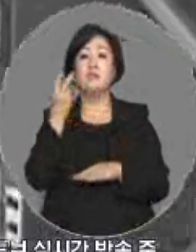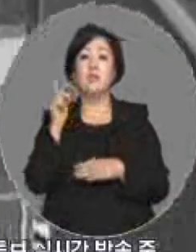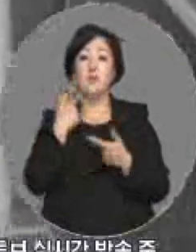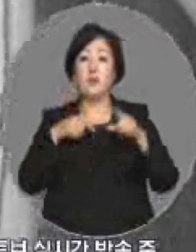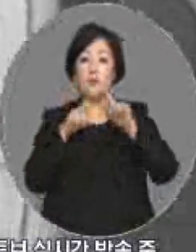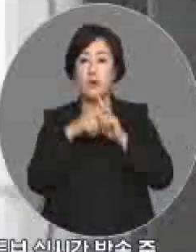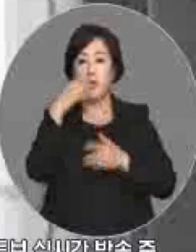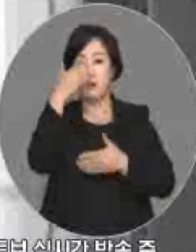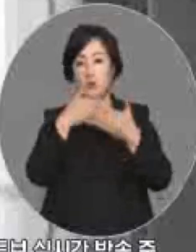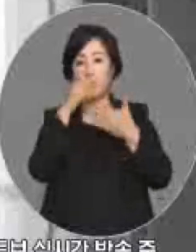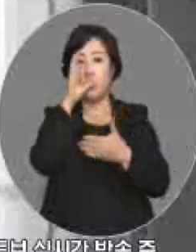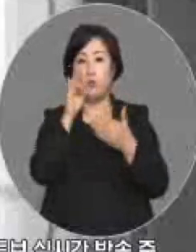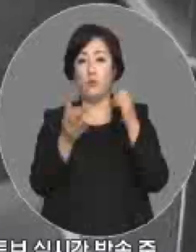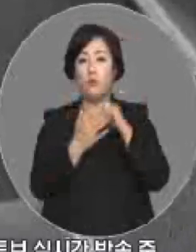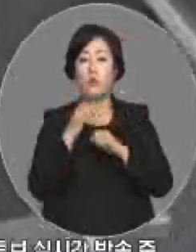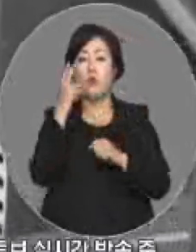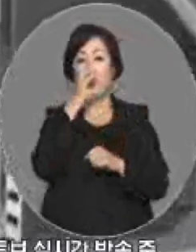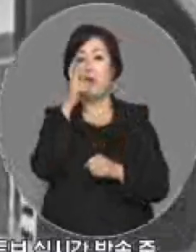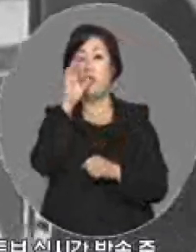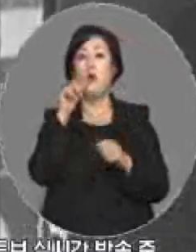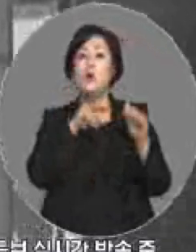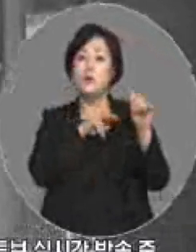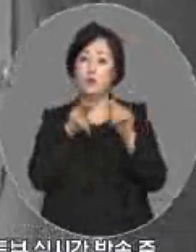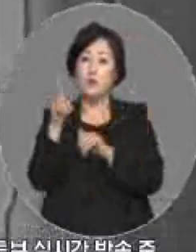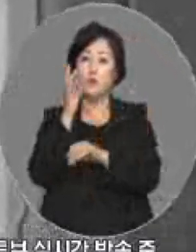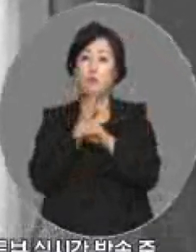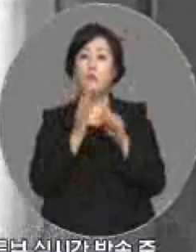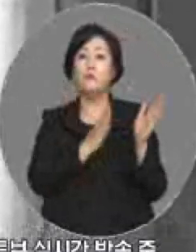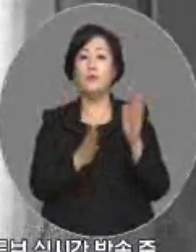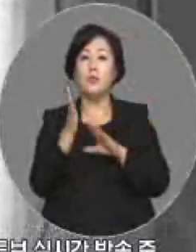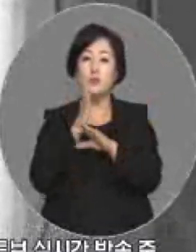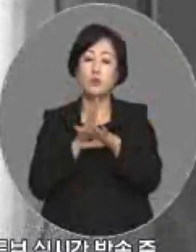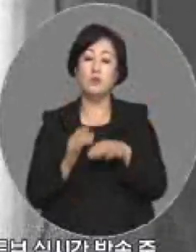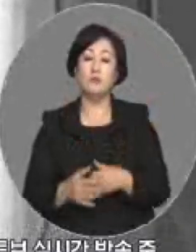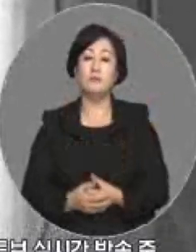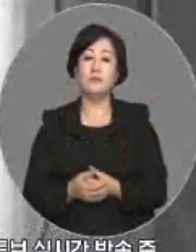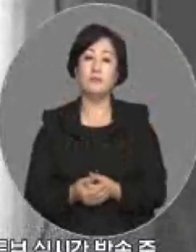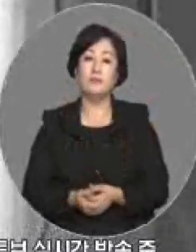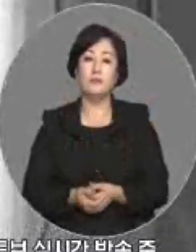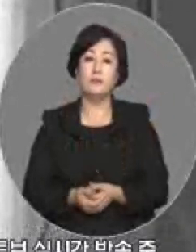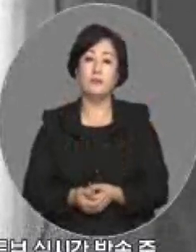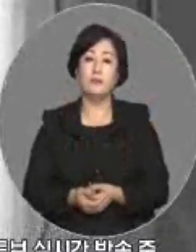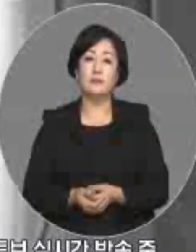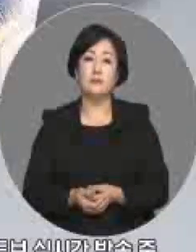잠적한 용의자 의 행방을 쫓고 있다 고 밝혔습니다 ubc 뉴스 친해집니다